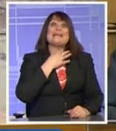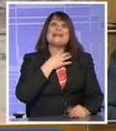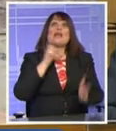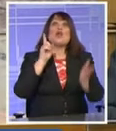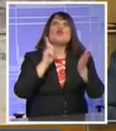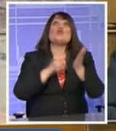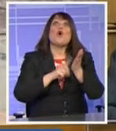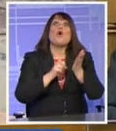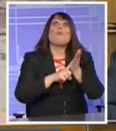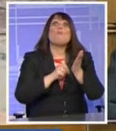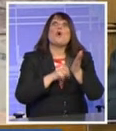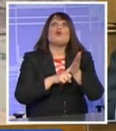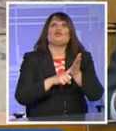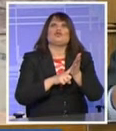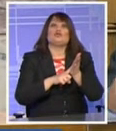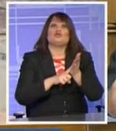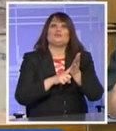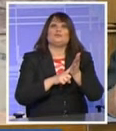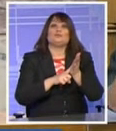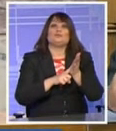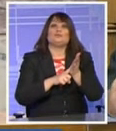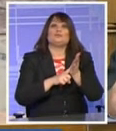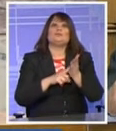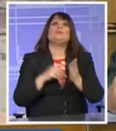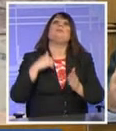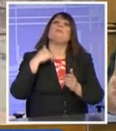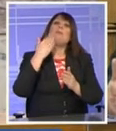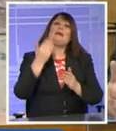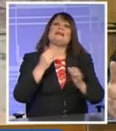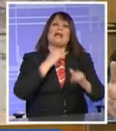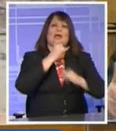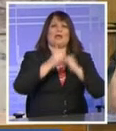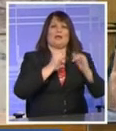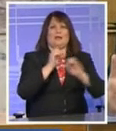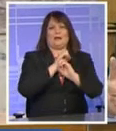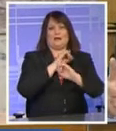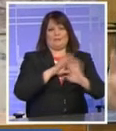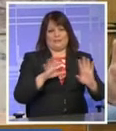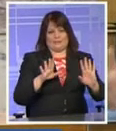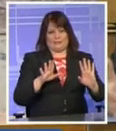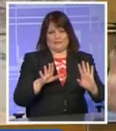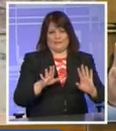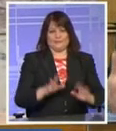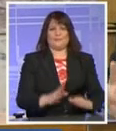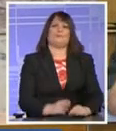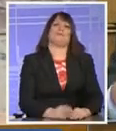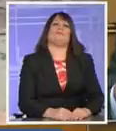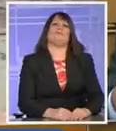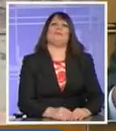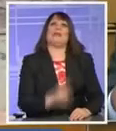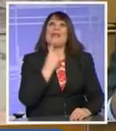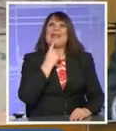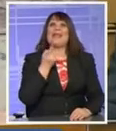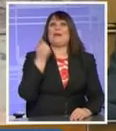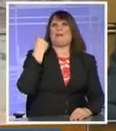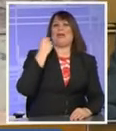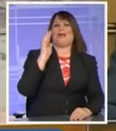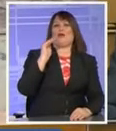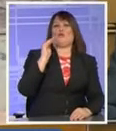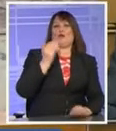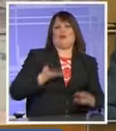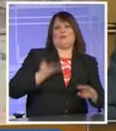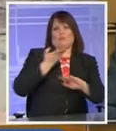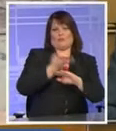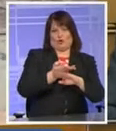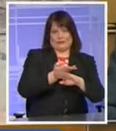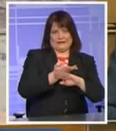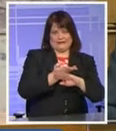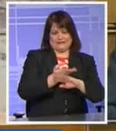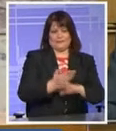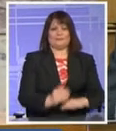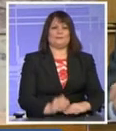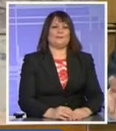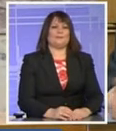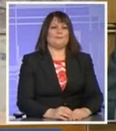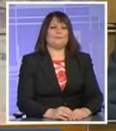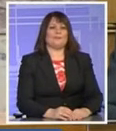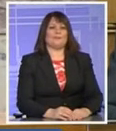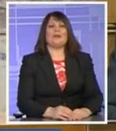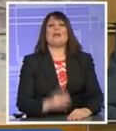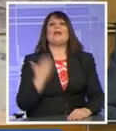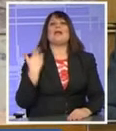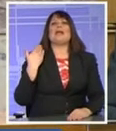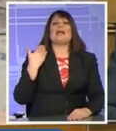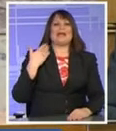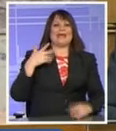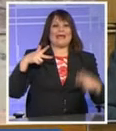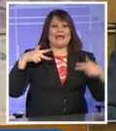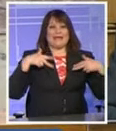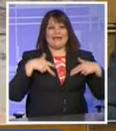νομοθετική ρύθμιση πριν προχωρήσουμε στην ανάτηση στο διαδίκτυο. Αυτά πέρυσι τον Ιούλιο, όταν έκανε αυτή την πρόταση εδώ. Η προηγούμενη